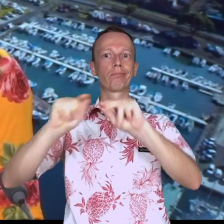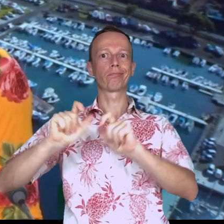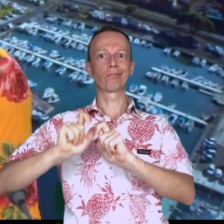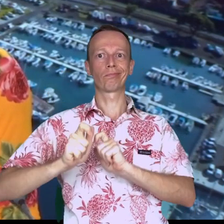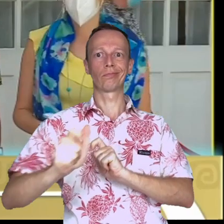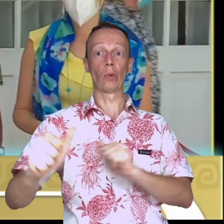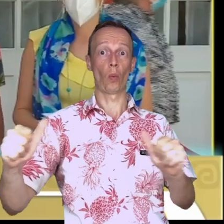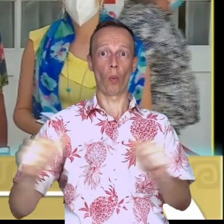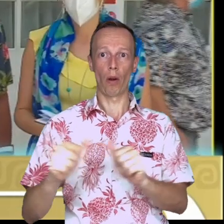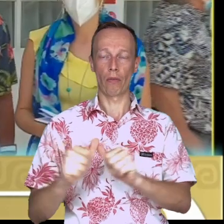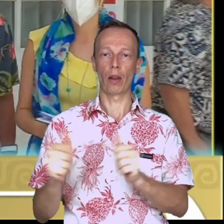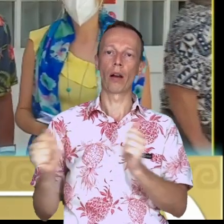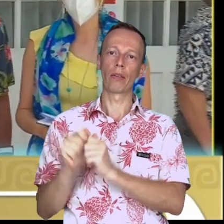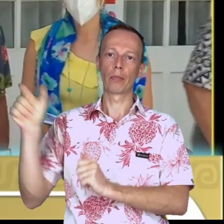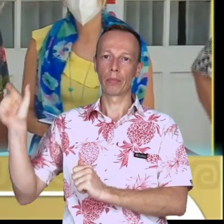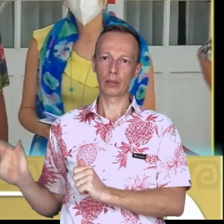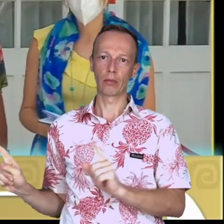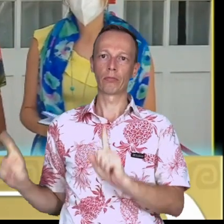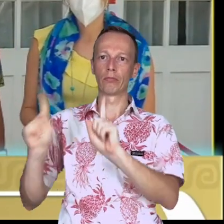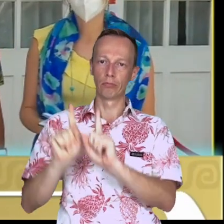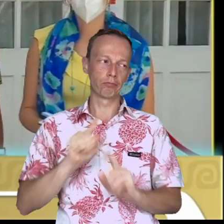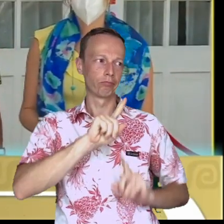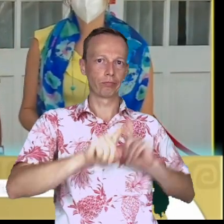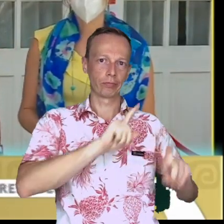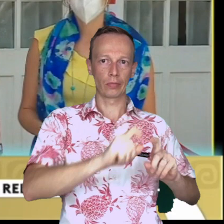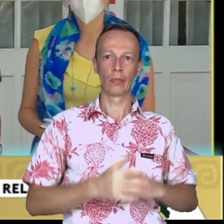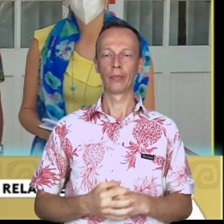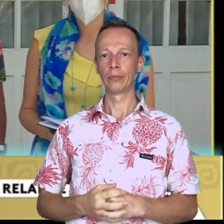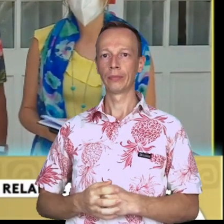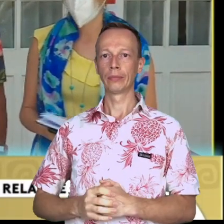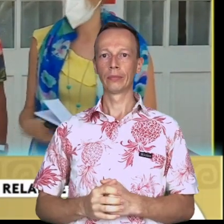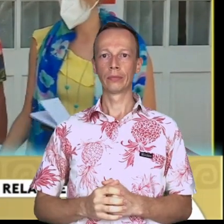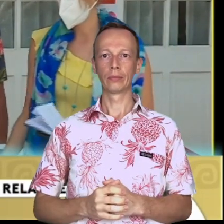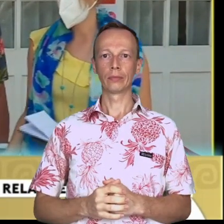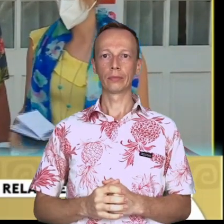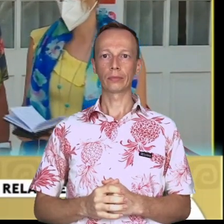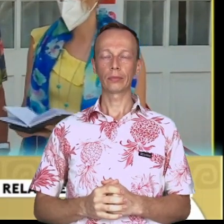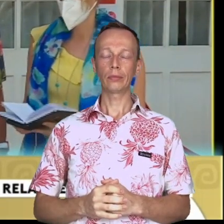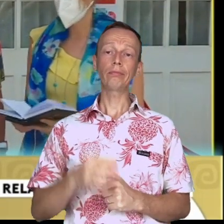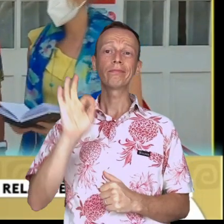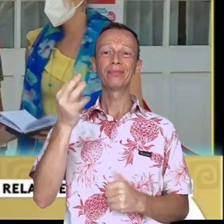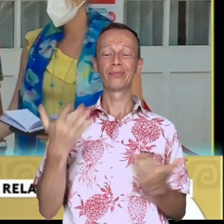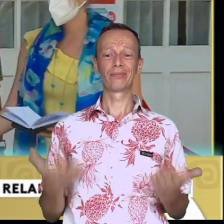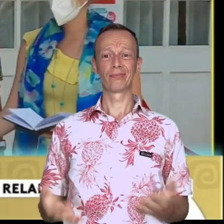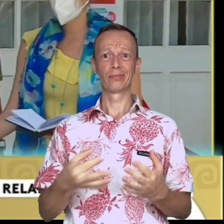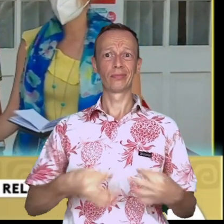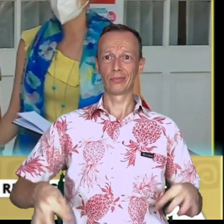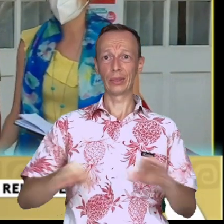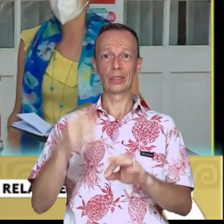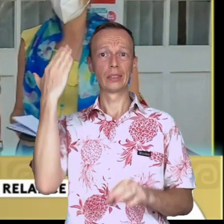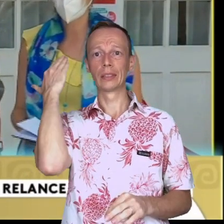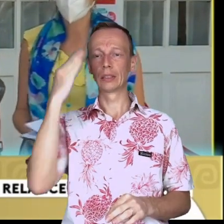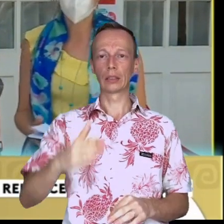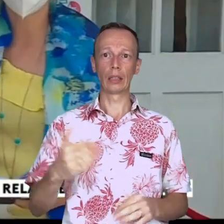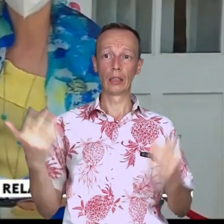avec Lucille Guichet qui est en direct de la présidence. Non, je ne réponds pas pour le débat. Oui, le pays doit faire